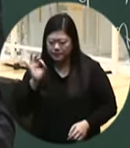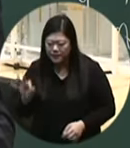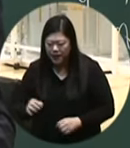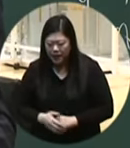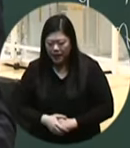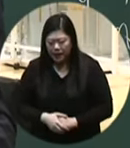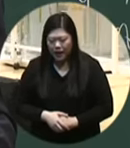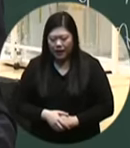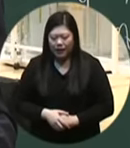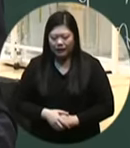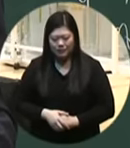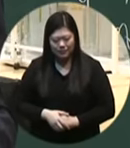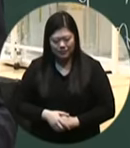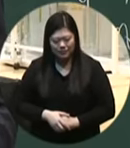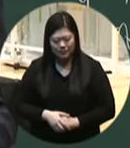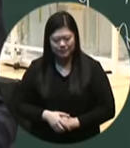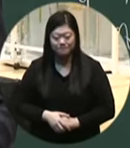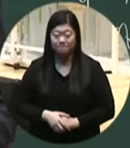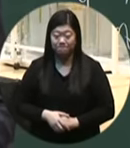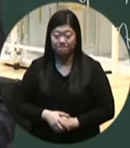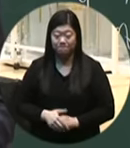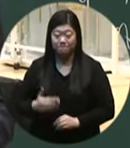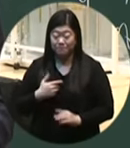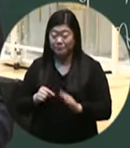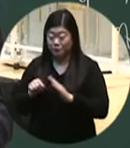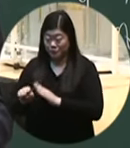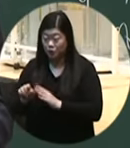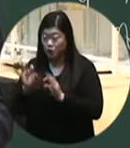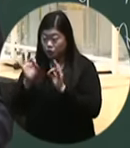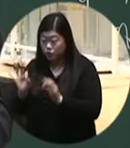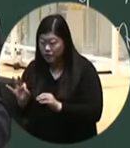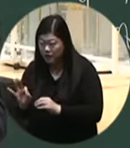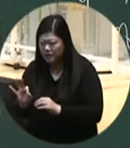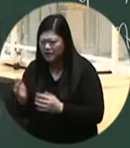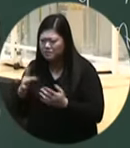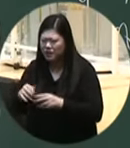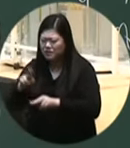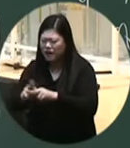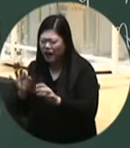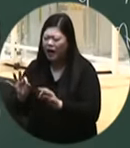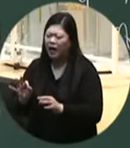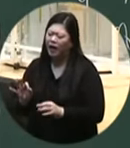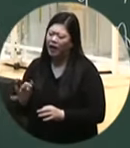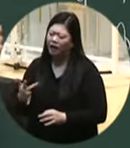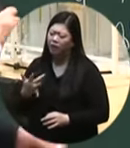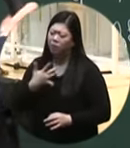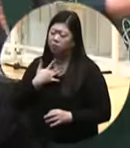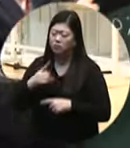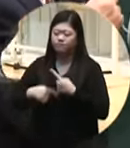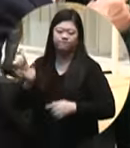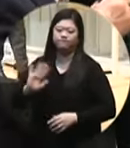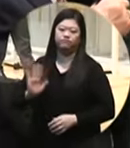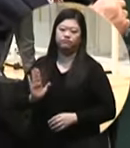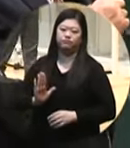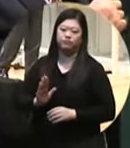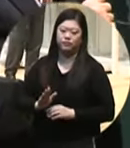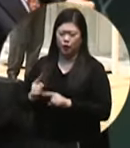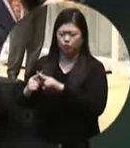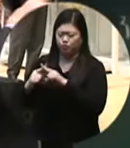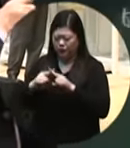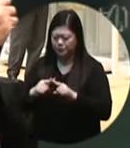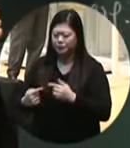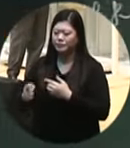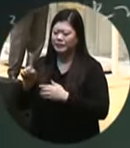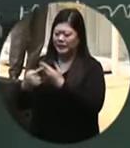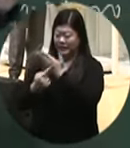was. That's the level of the church when I went there. 절대 안 속았어요. But I was not deceived by that at all. 일심 전심